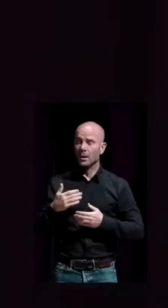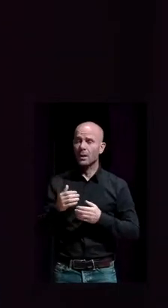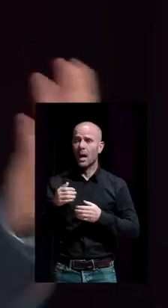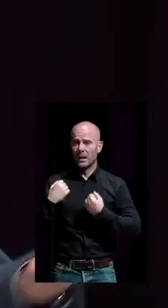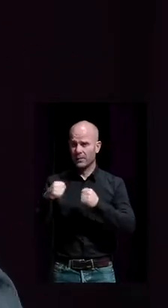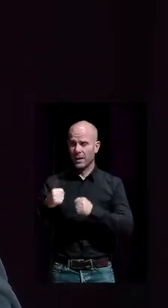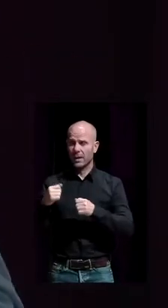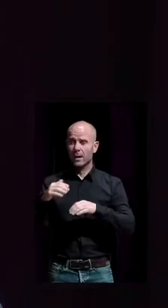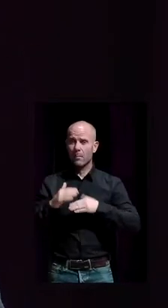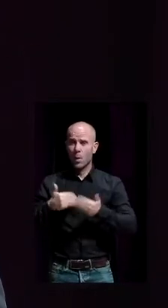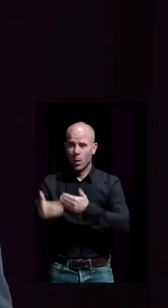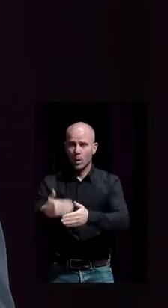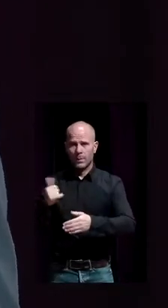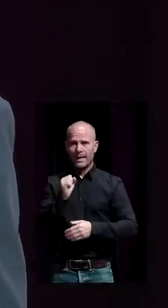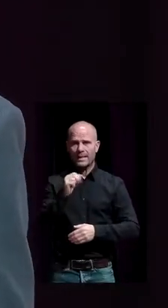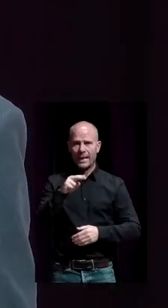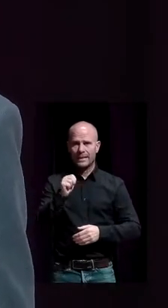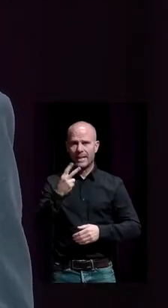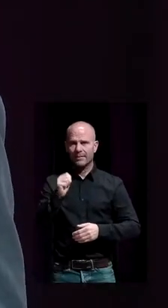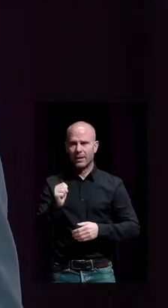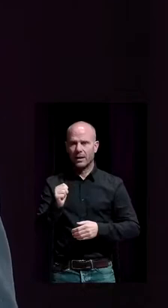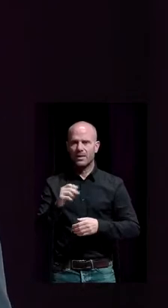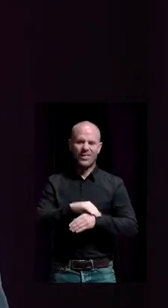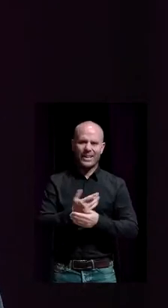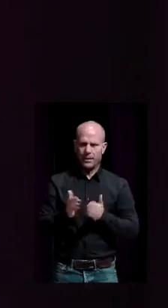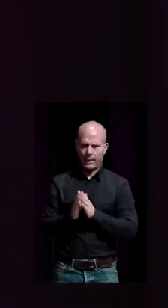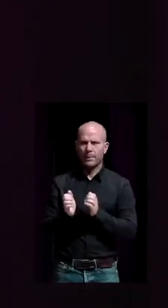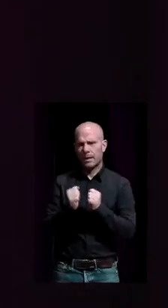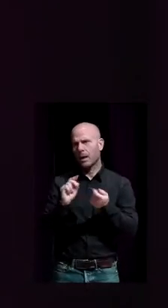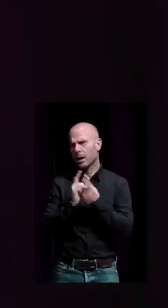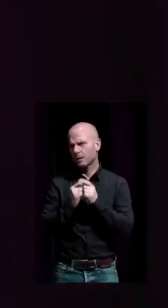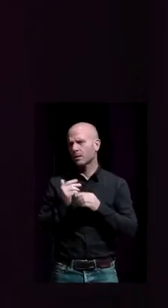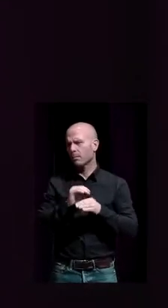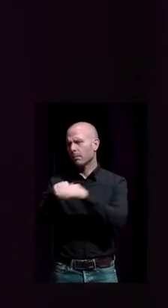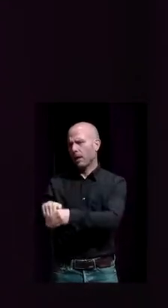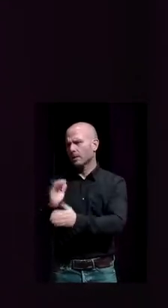Genève nu. Tyvärr inte med Sveriges stöd ännu, men det kanske kommer.